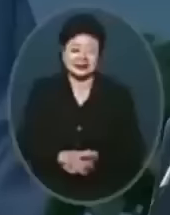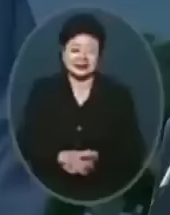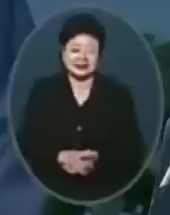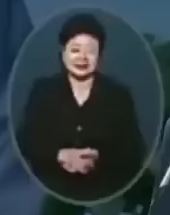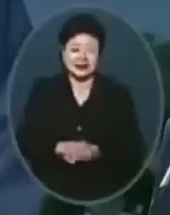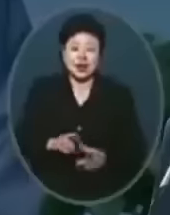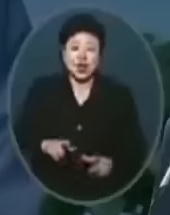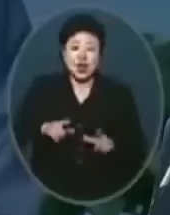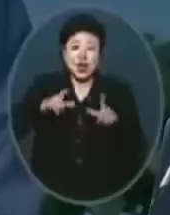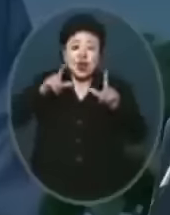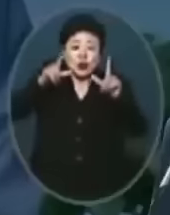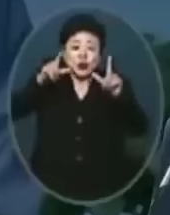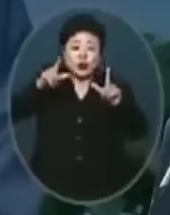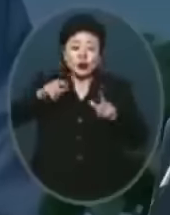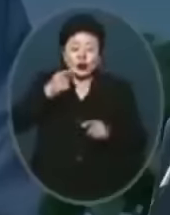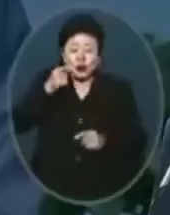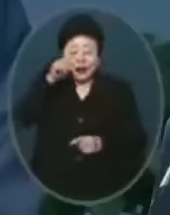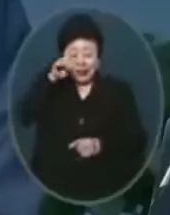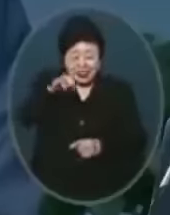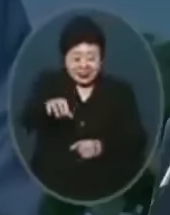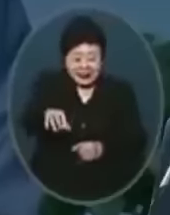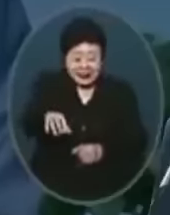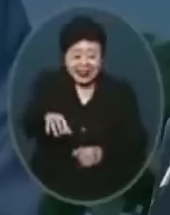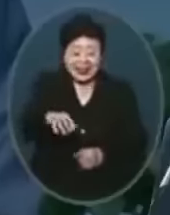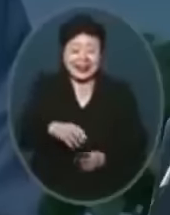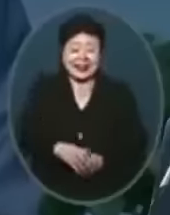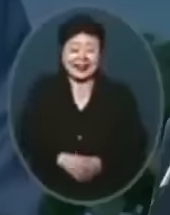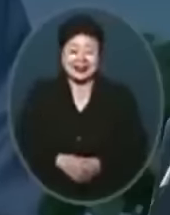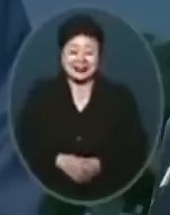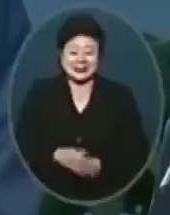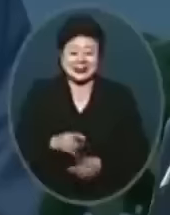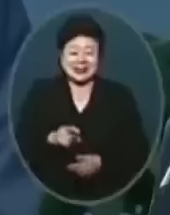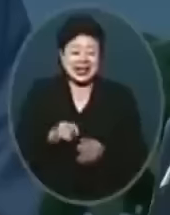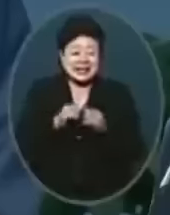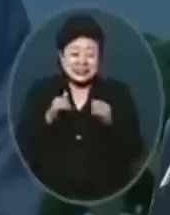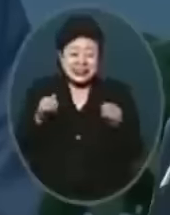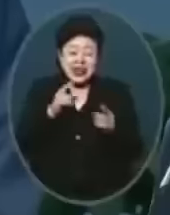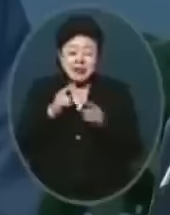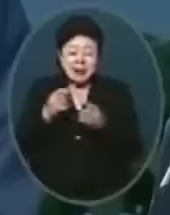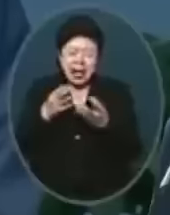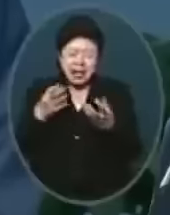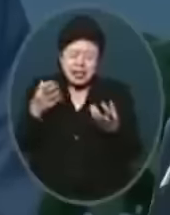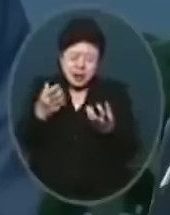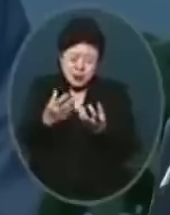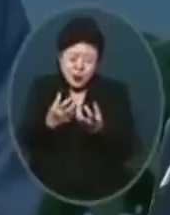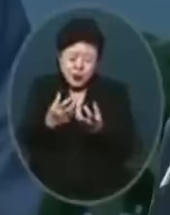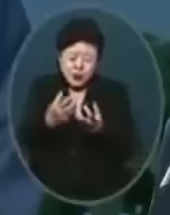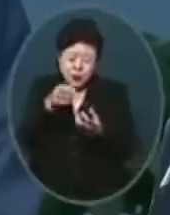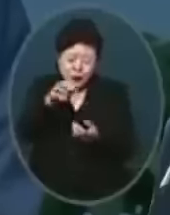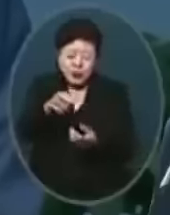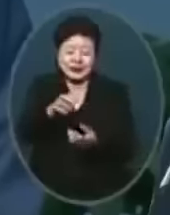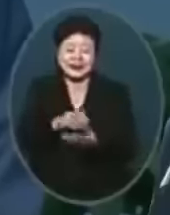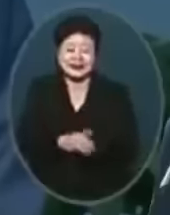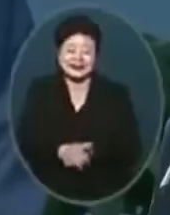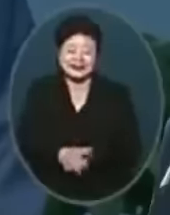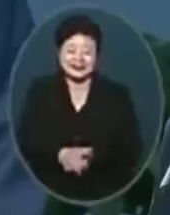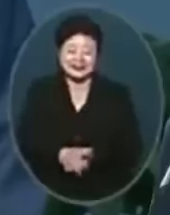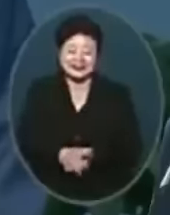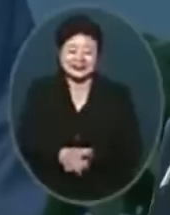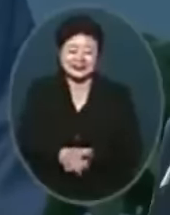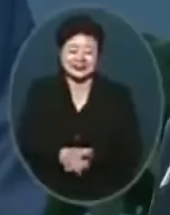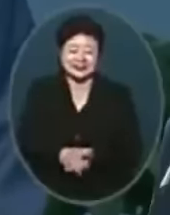동양 일대에 나가면 어느 곳에 가나 사람 많이 모이는 것이 볼만합니다.